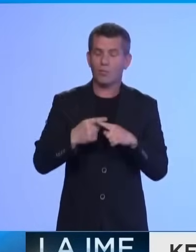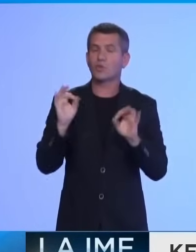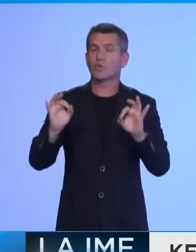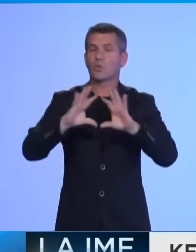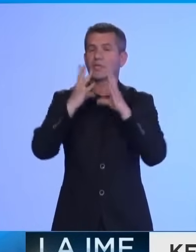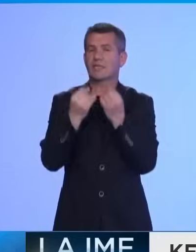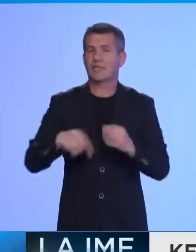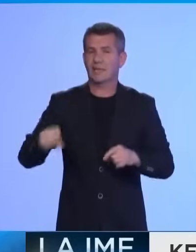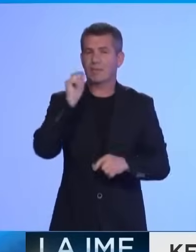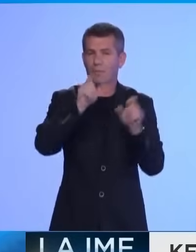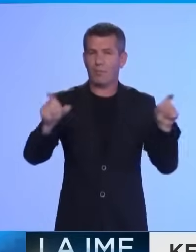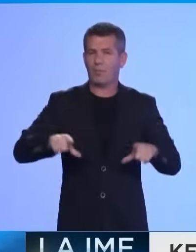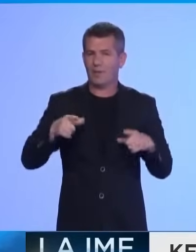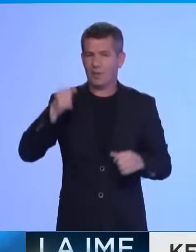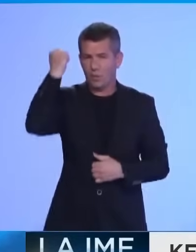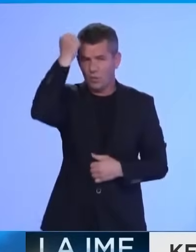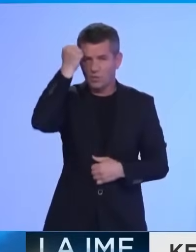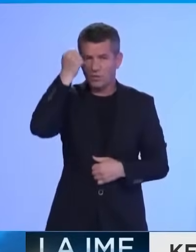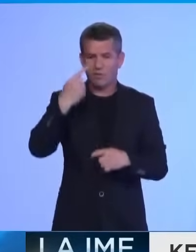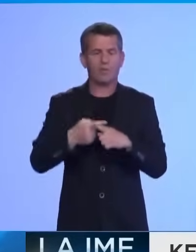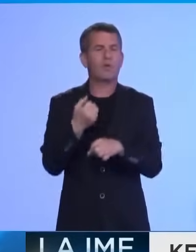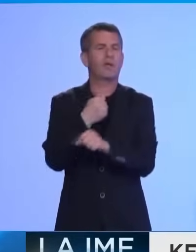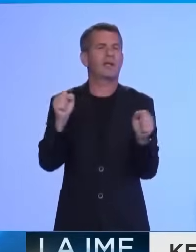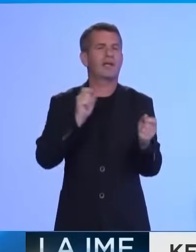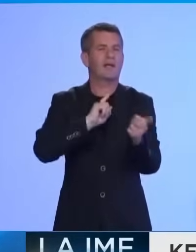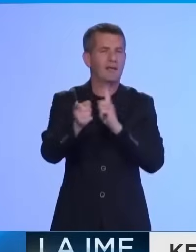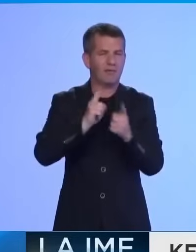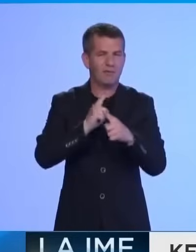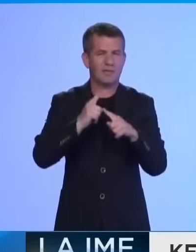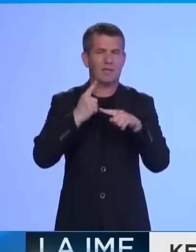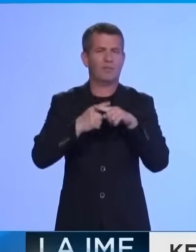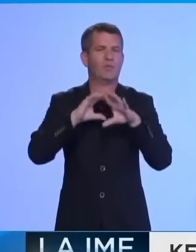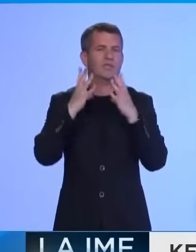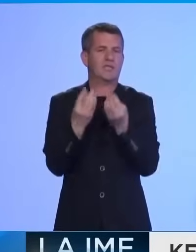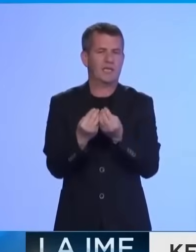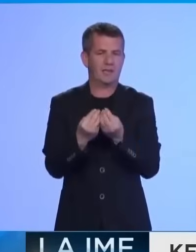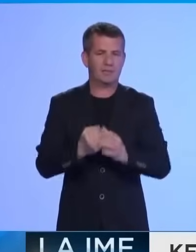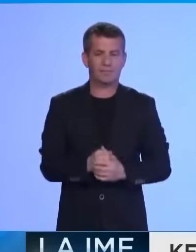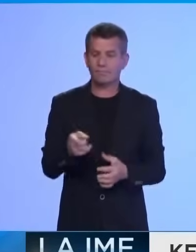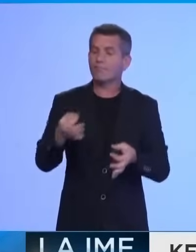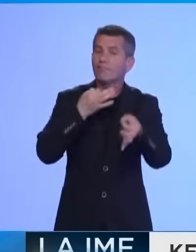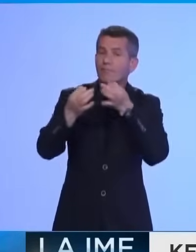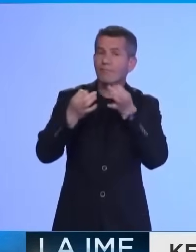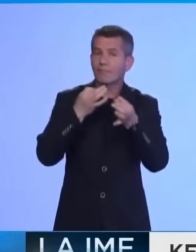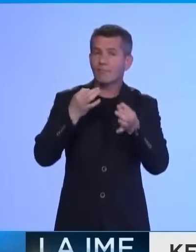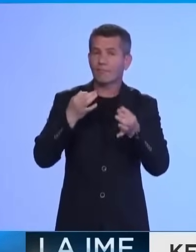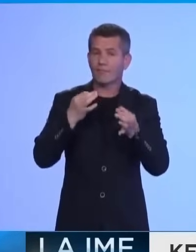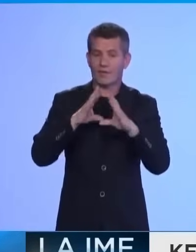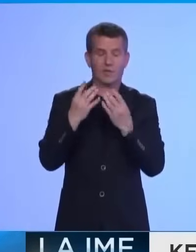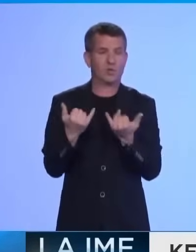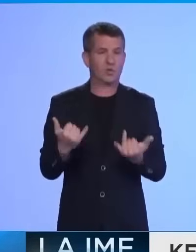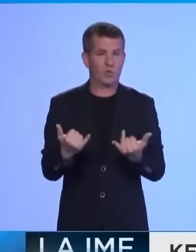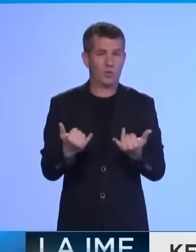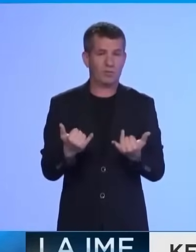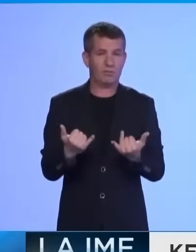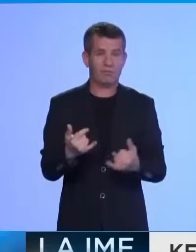gjithë njerëzit që jetojnë në Kosovë dhe lirinë e lëvizjes në çdo kohë dhe në mënyrë të paanshme. Në një intervistë për Kosovo Online, ai ka deklaruar